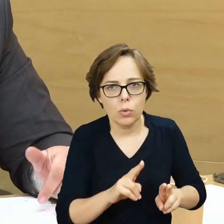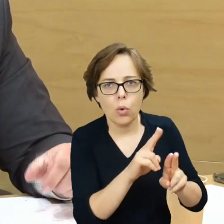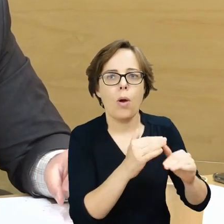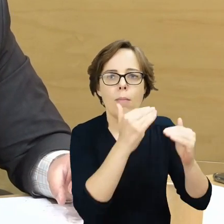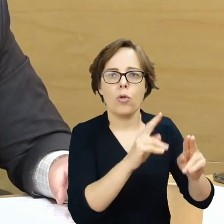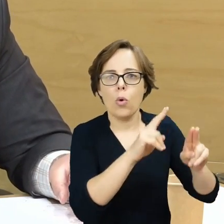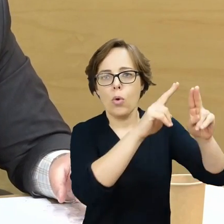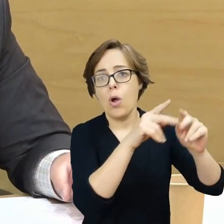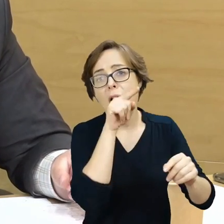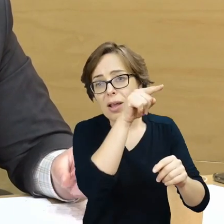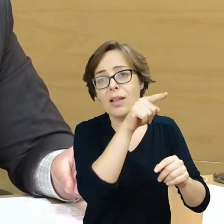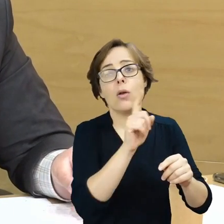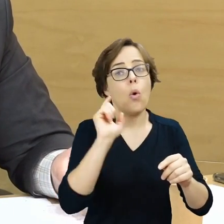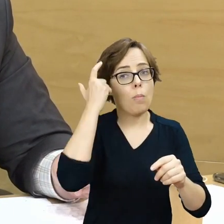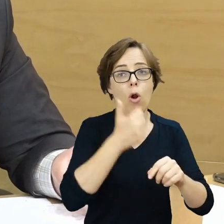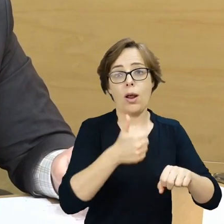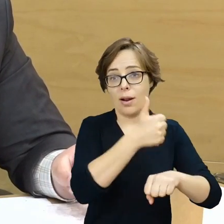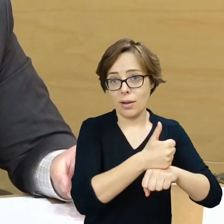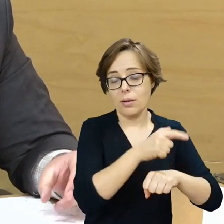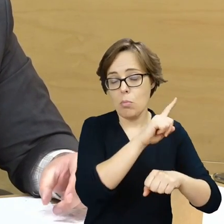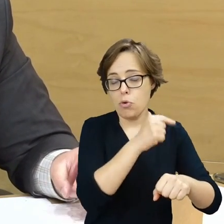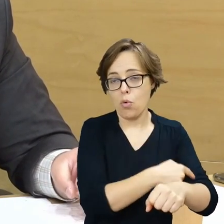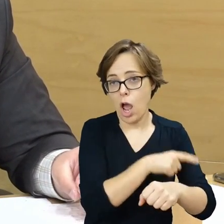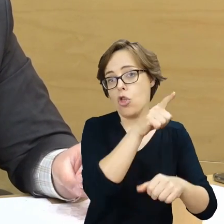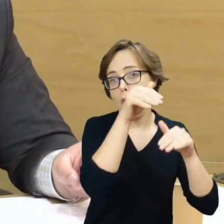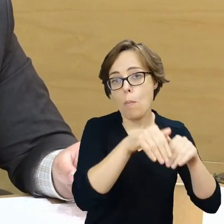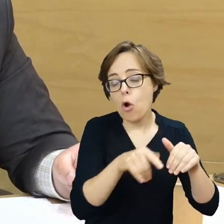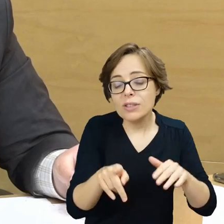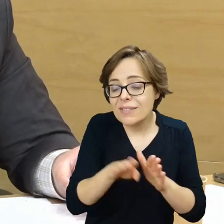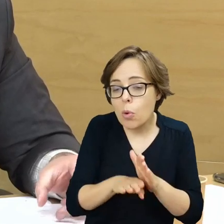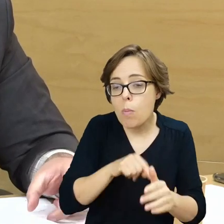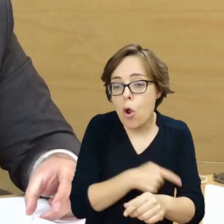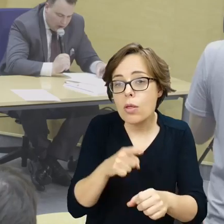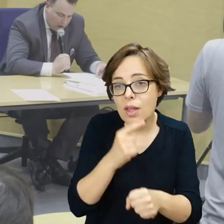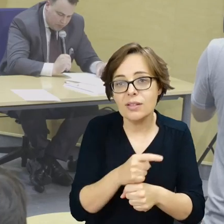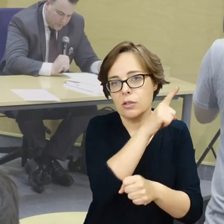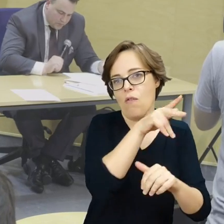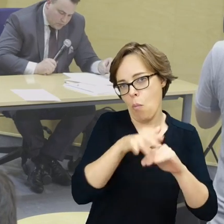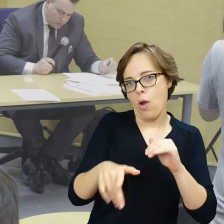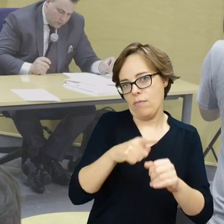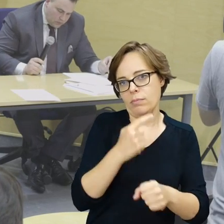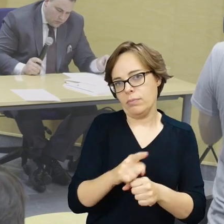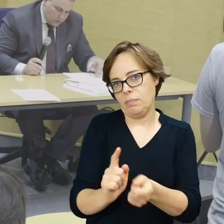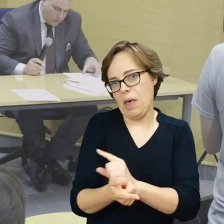na każdą decyzję podejmowaną przez poszczególnego prokuratora. Dziękuję, to wydaje mi się, że tyle.